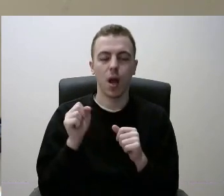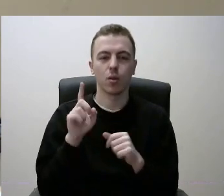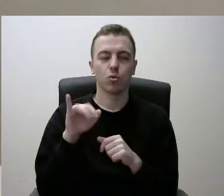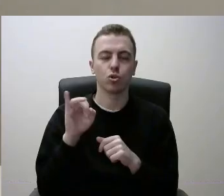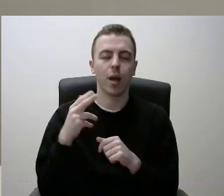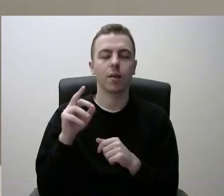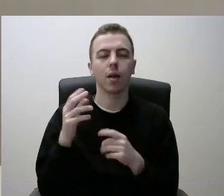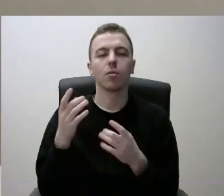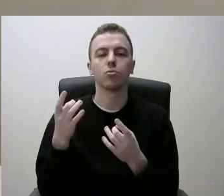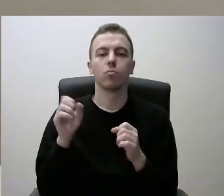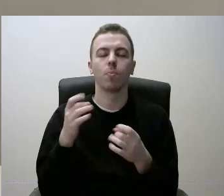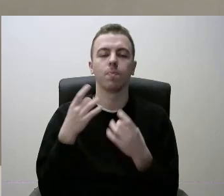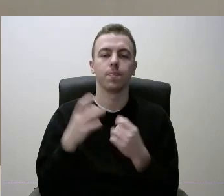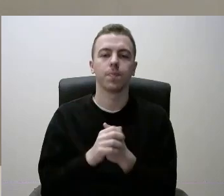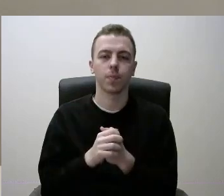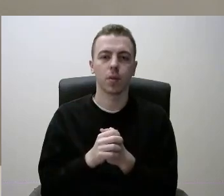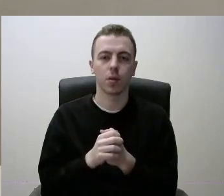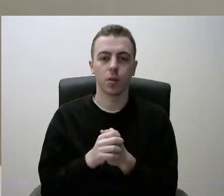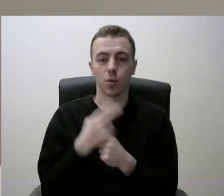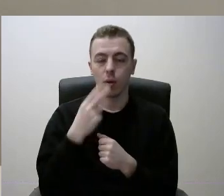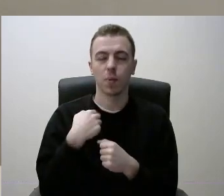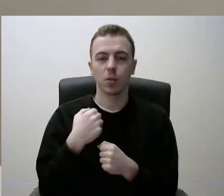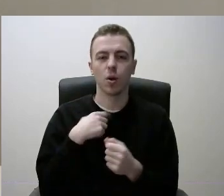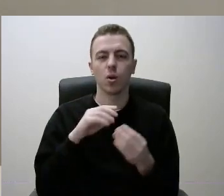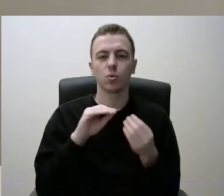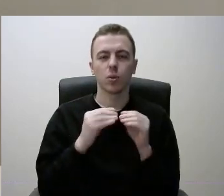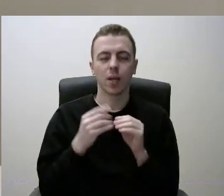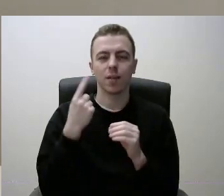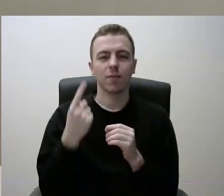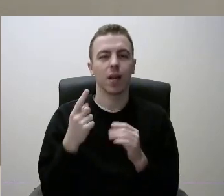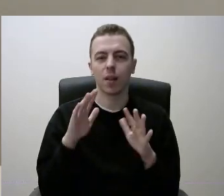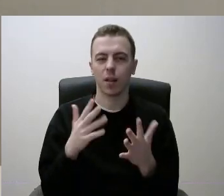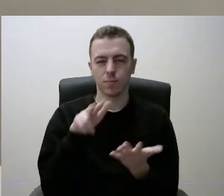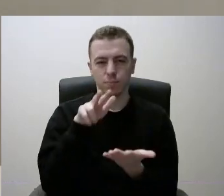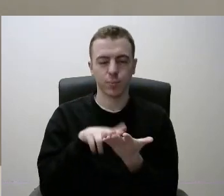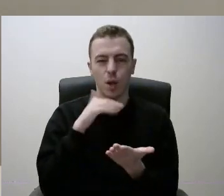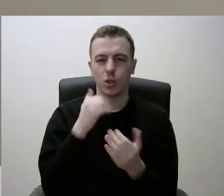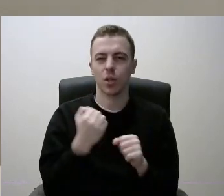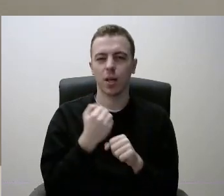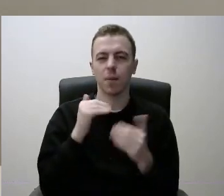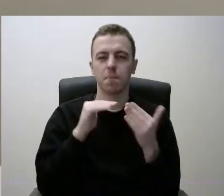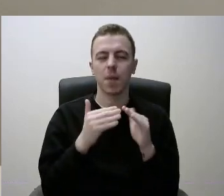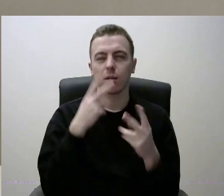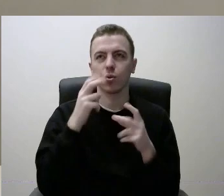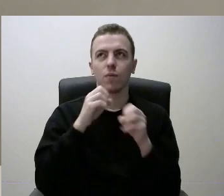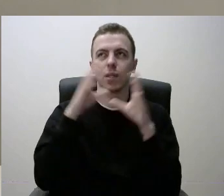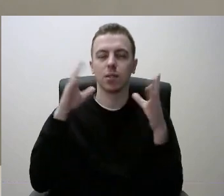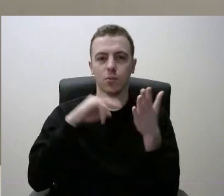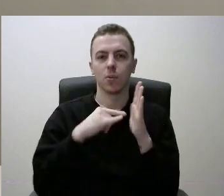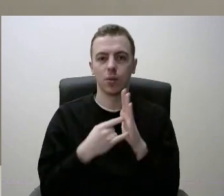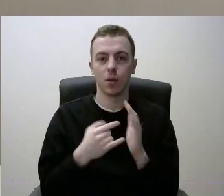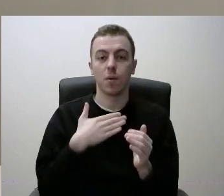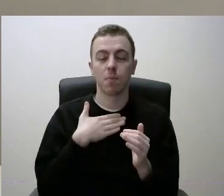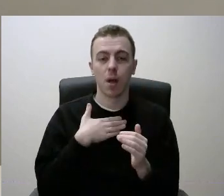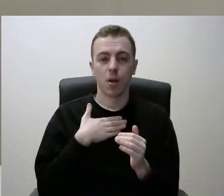partija. Žiūrėkite, iš esmės mes turim sutarti dėl vieno dalyko ir labai aiškiai matyti Klaipėdos miesto viziją. Mano aiški